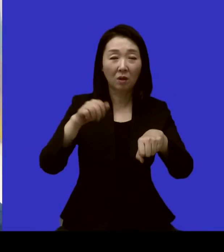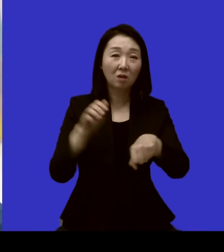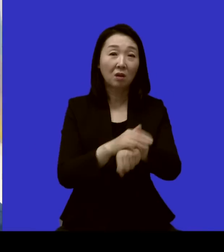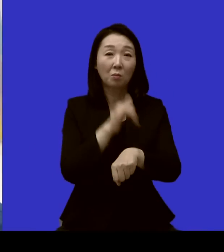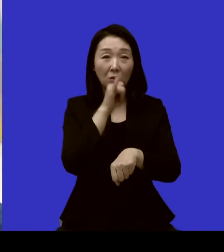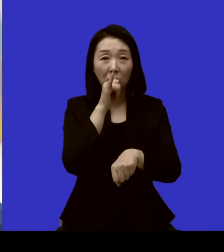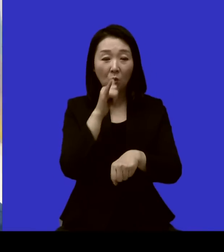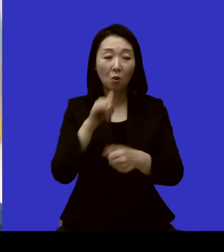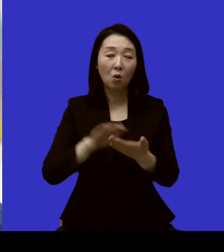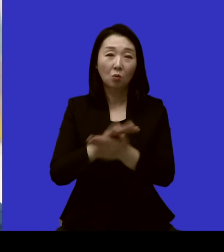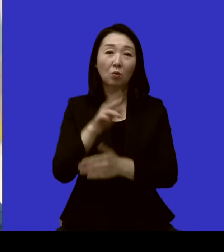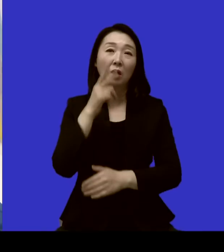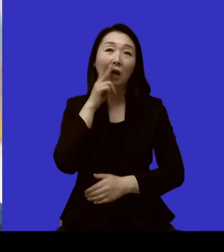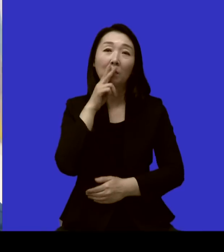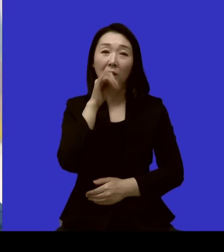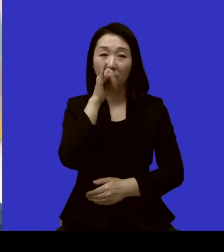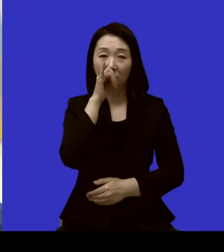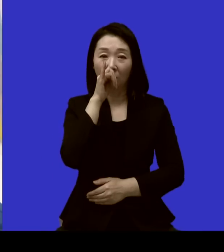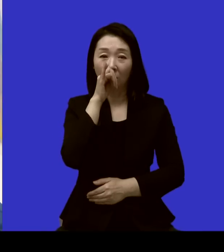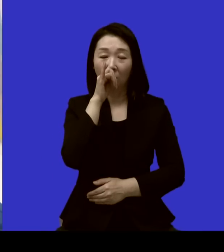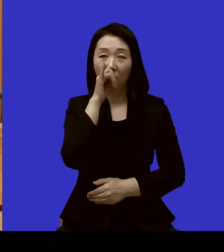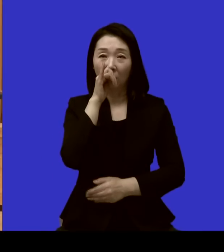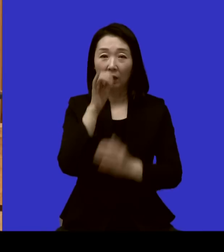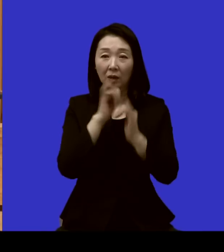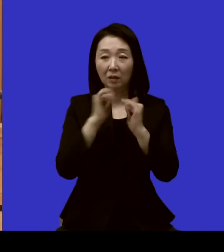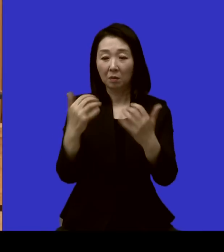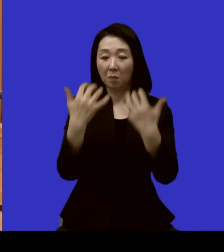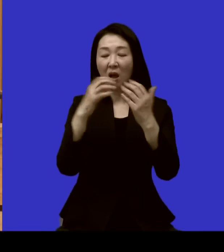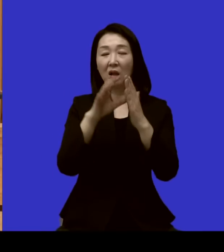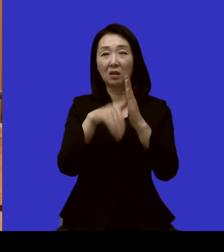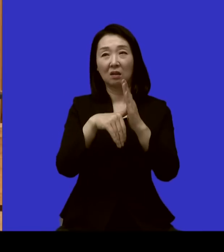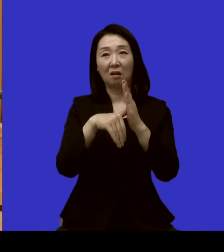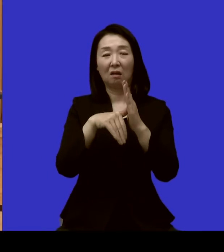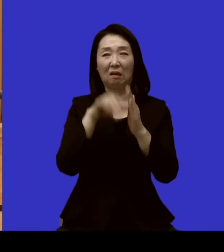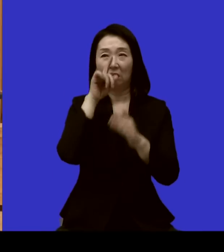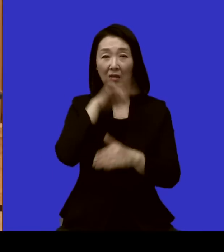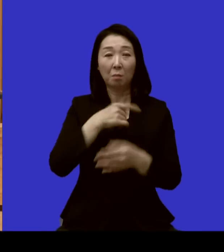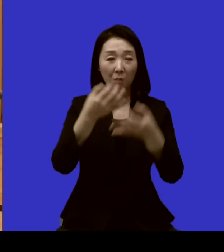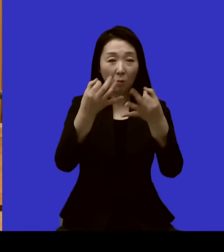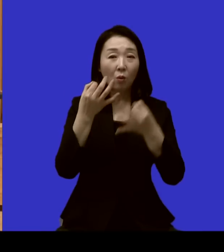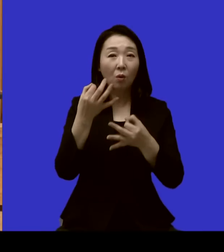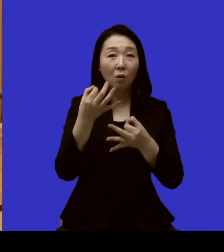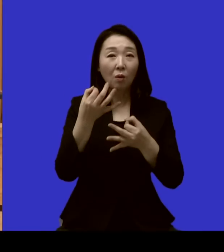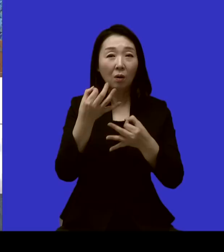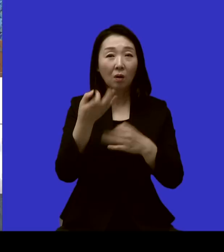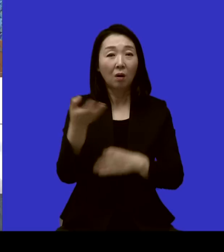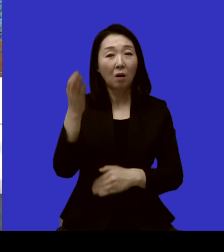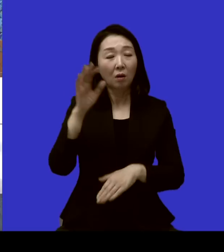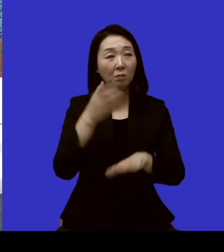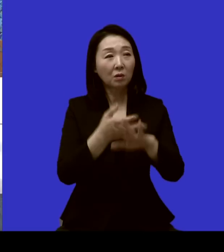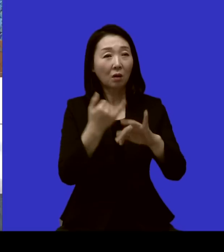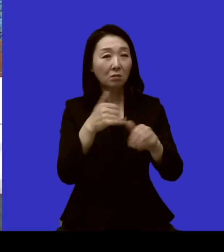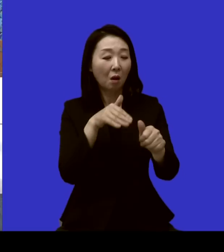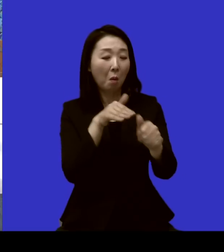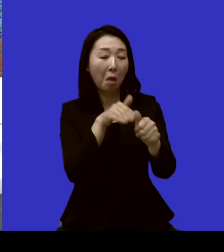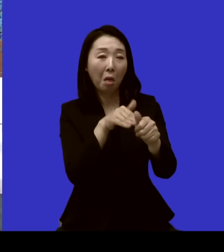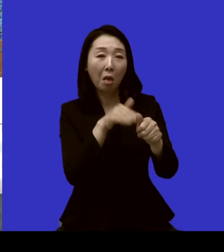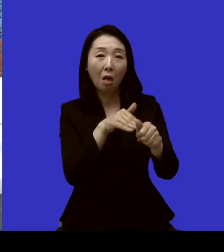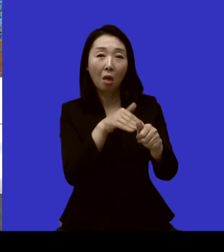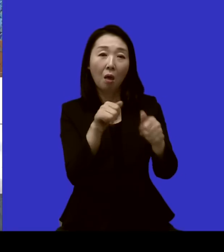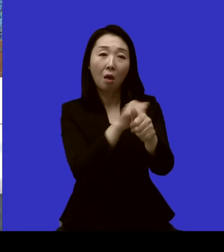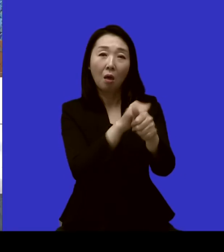공원에서 담배를 피우고 예. 이제 시민들이 볼 때에는 그게 불량해 위협이었지만 보이시니까. 예. 사실은 직접적으로 뭔가 이렇게 폭력을